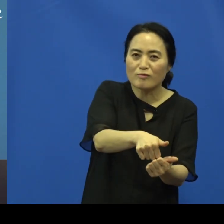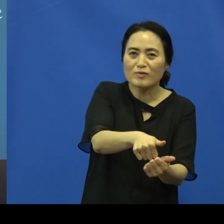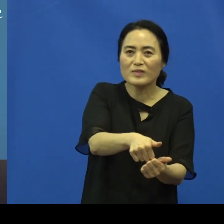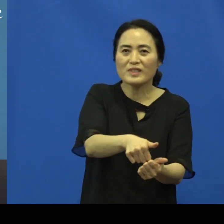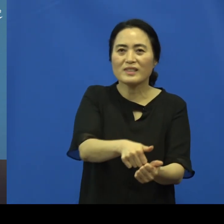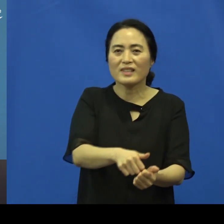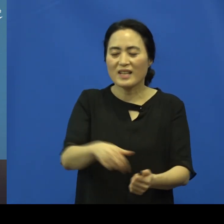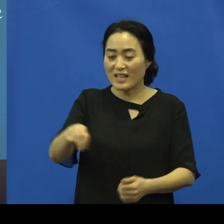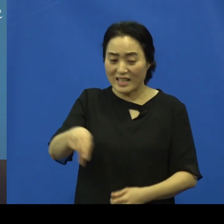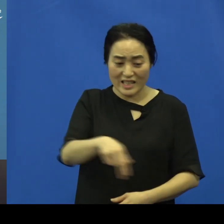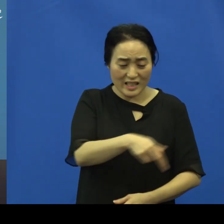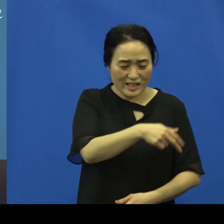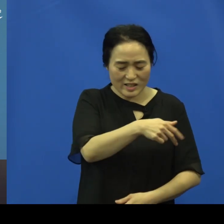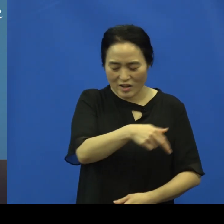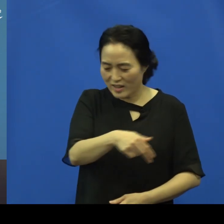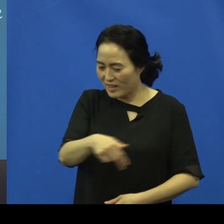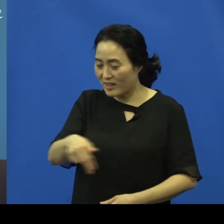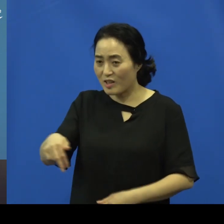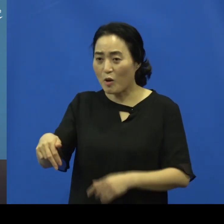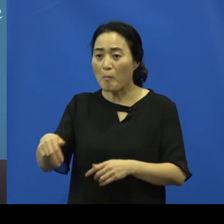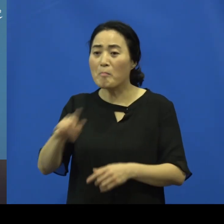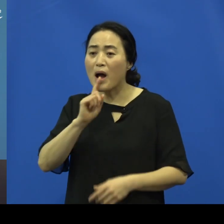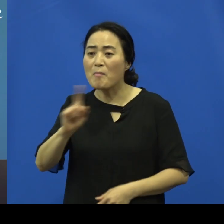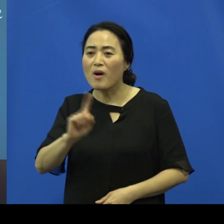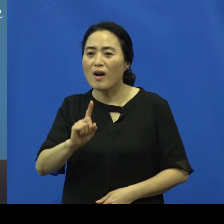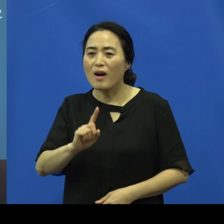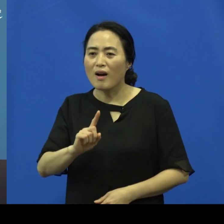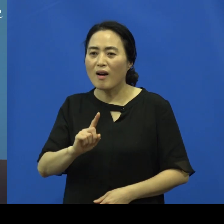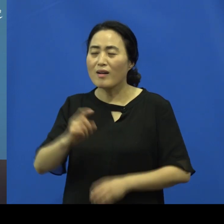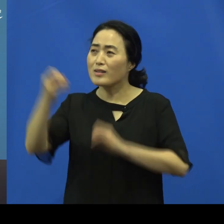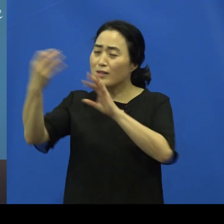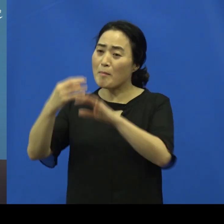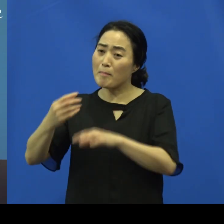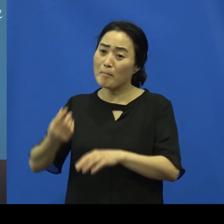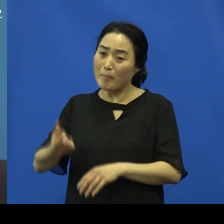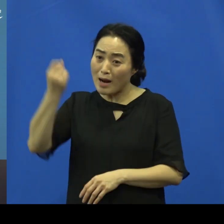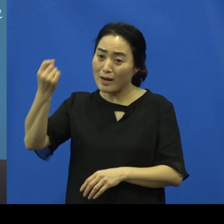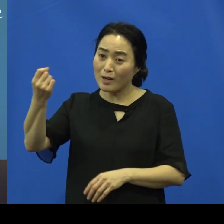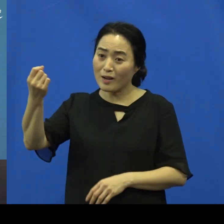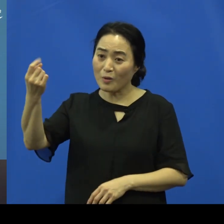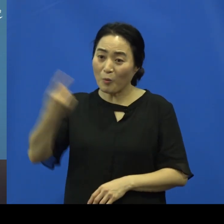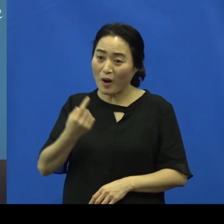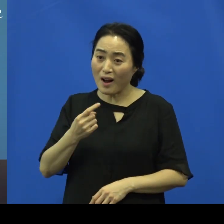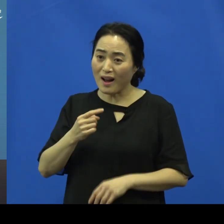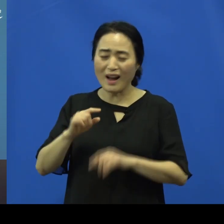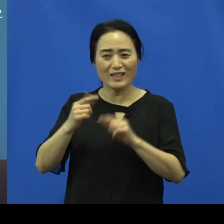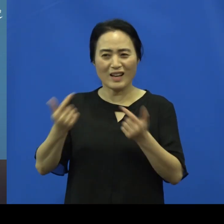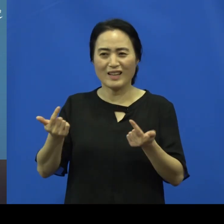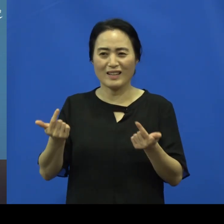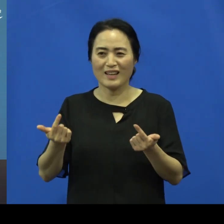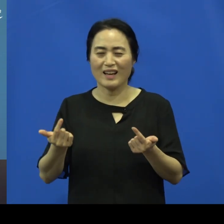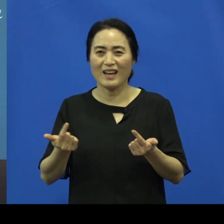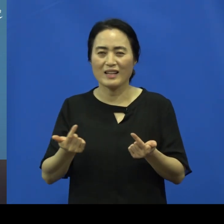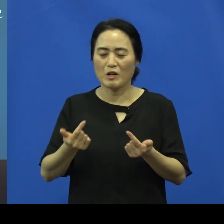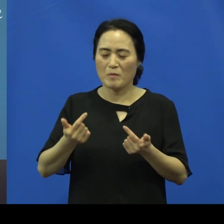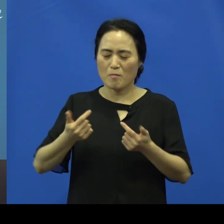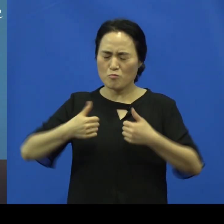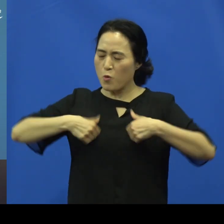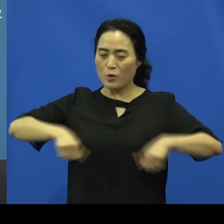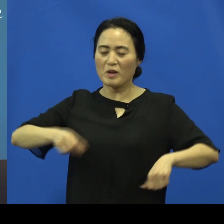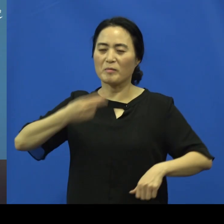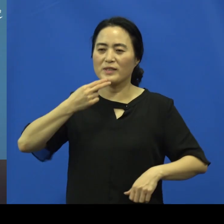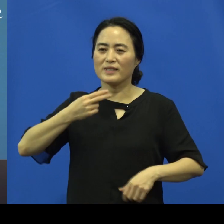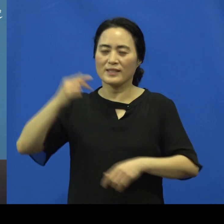그러니까 이리저리 다녔다는 말은 뭐예요? 당장 응답이 되지 않았다는 거죠. 그러나 엘리사는 포기하지 않고 매달리고 있는 거죠.